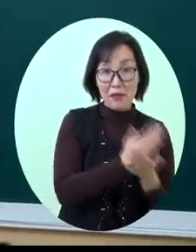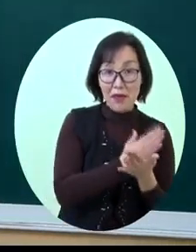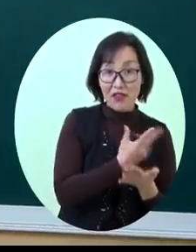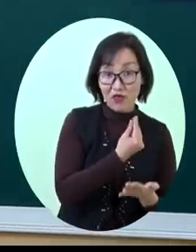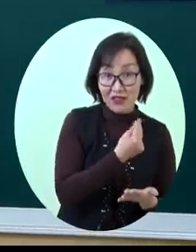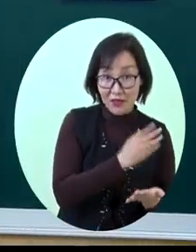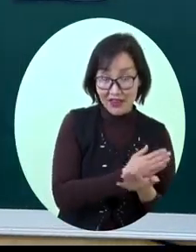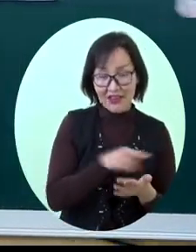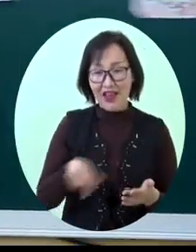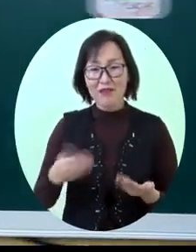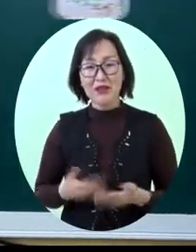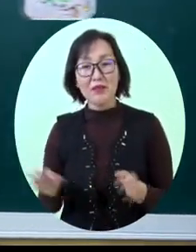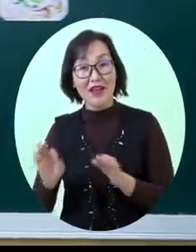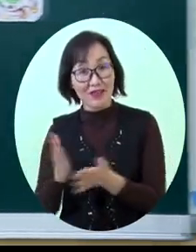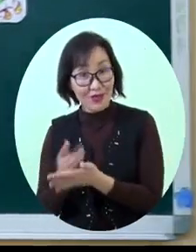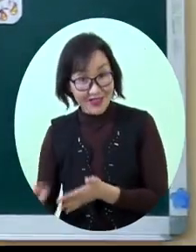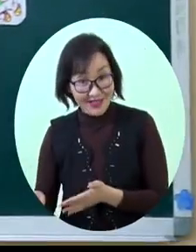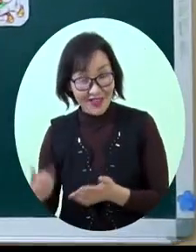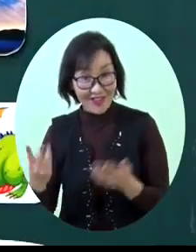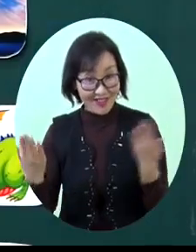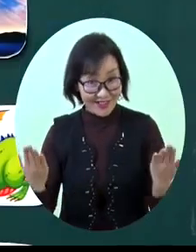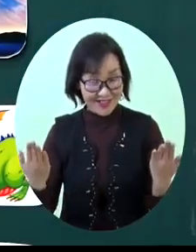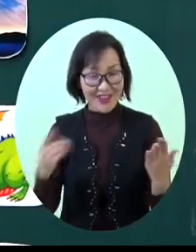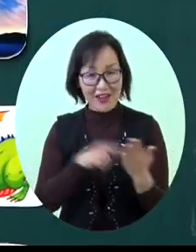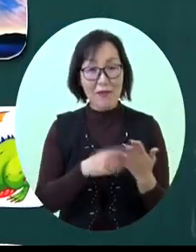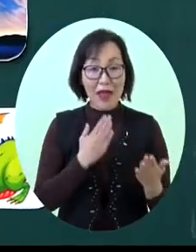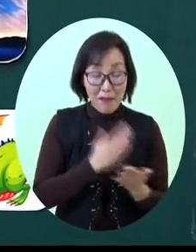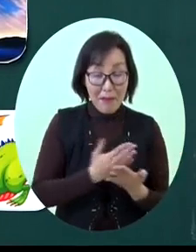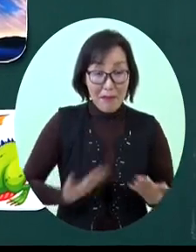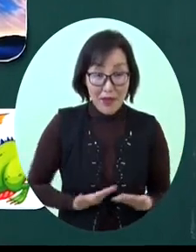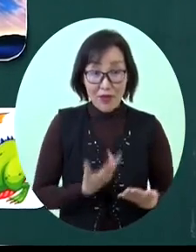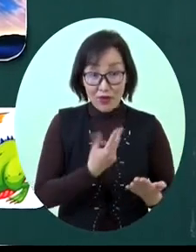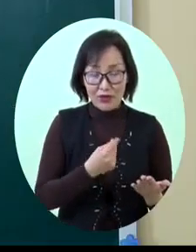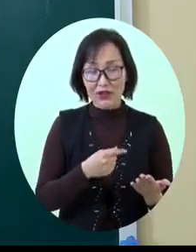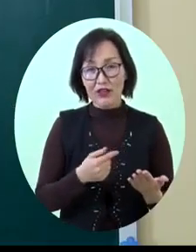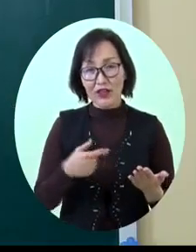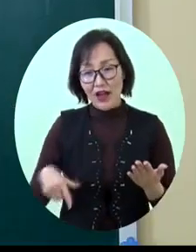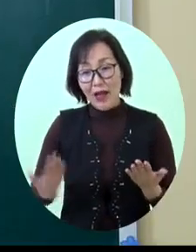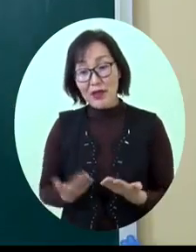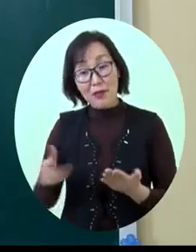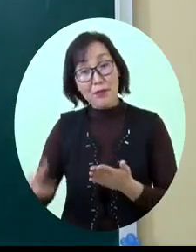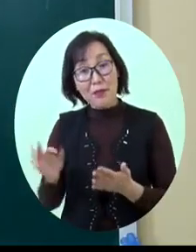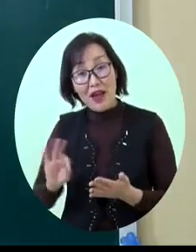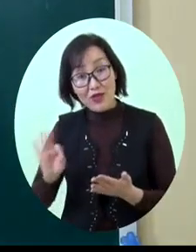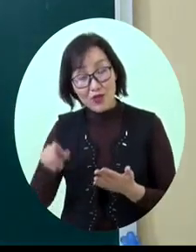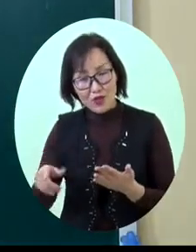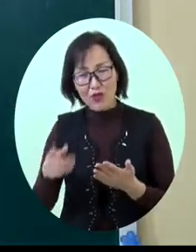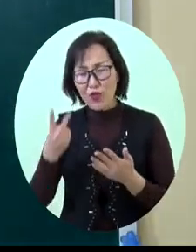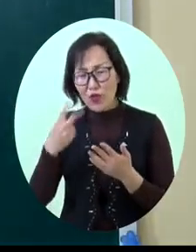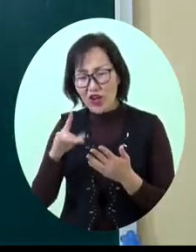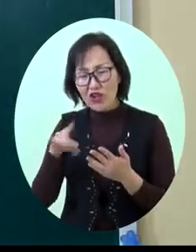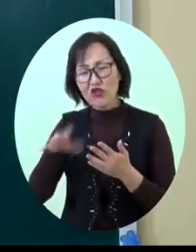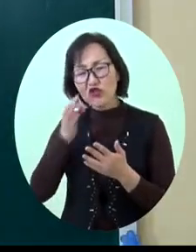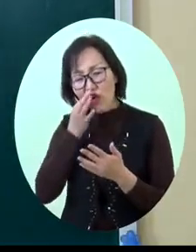байдаг энэ зүйлүүдийг бид нар бодит байдал гэж хэлж, бодит байдал. Харин амьдрал дээр байдаггүй үлгэр,